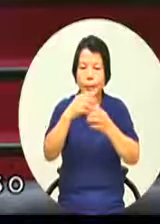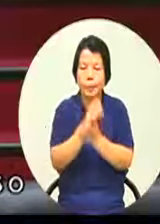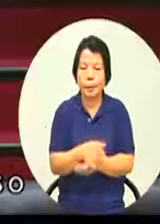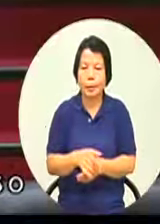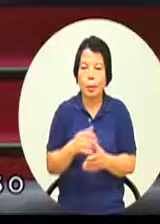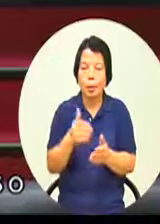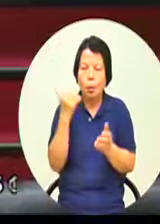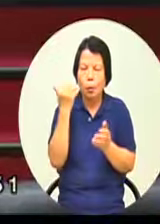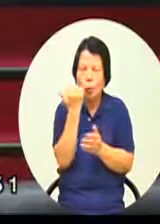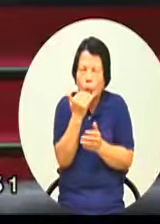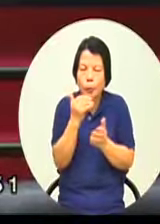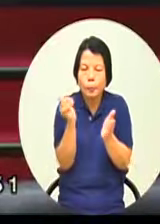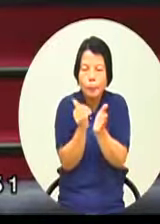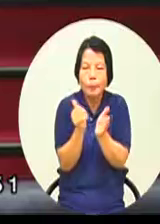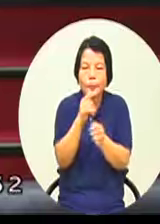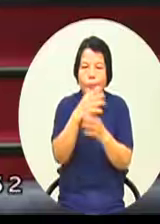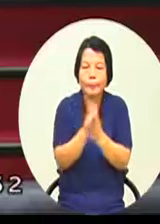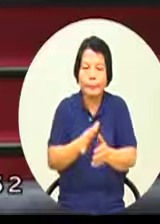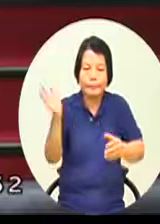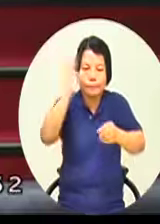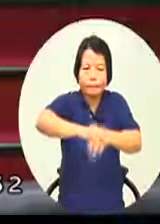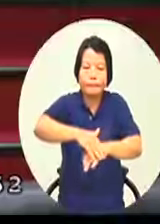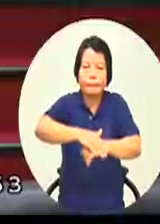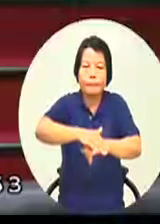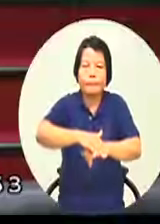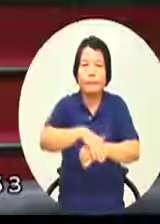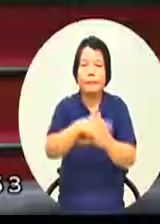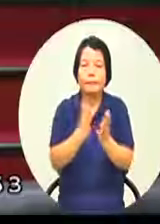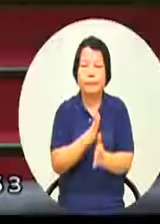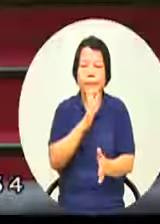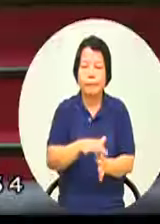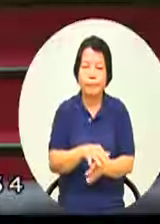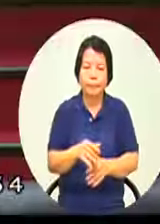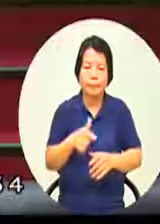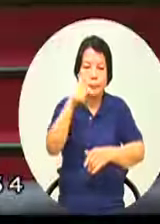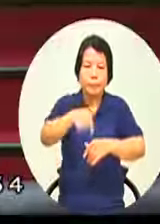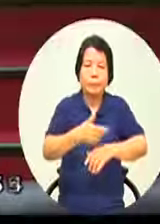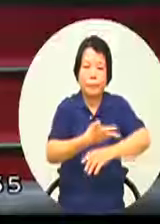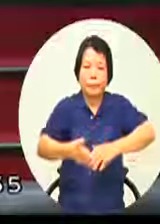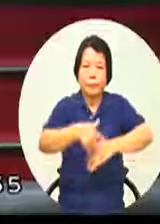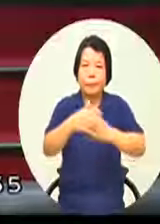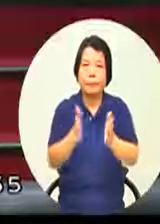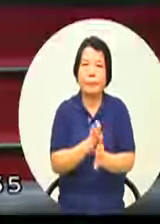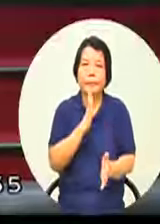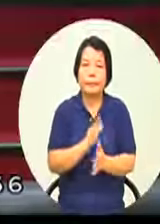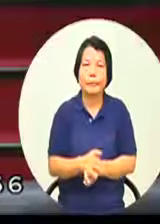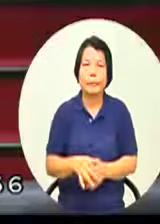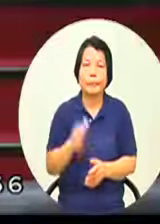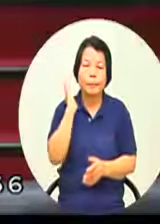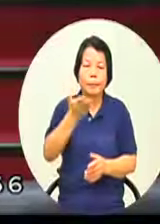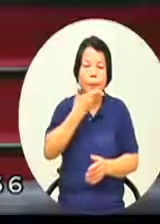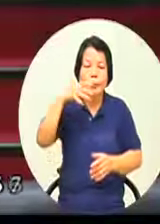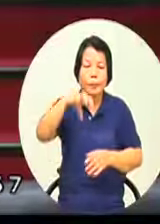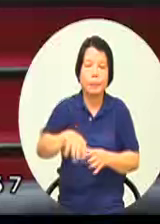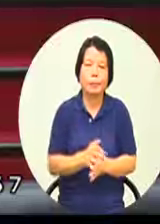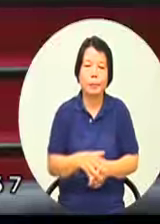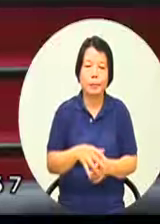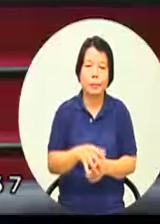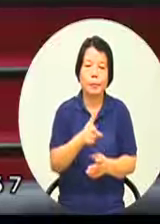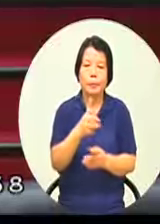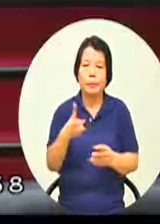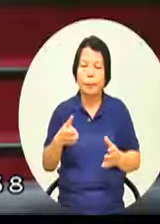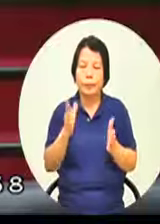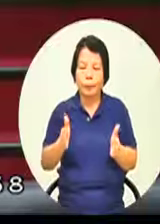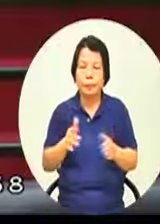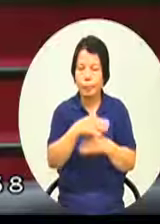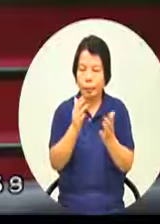为它的下游的部分是我们水利局有做过第一期第二期的工程，但是上游独缺